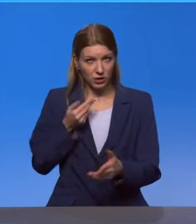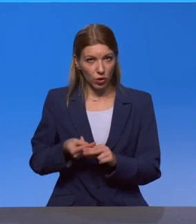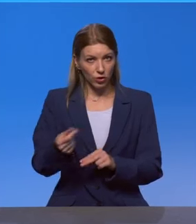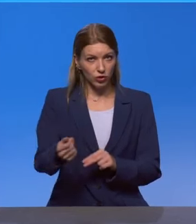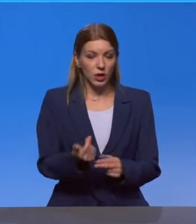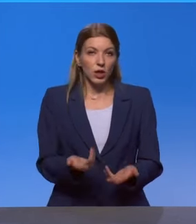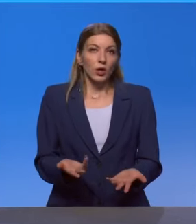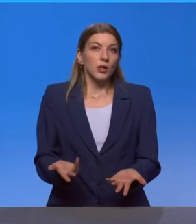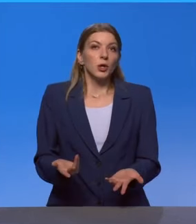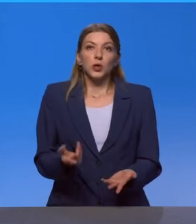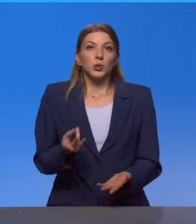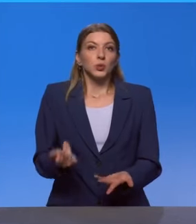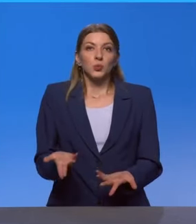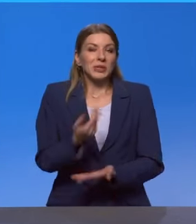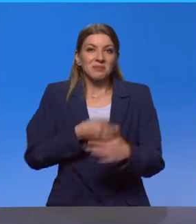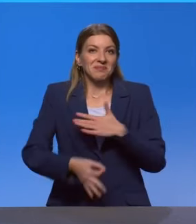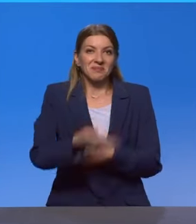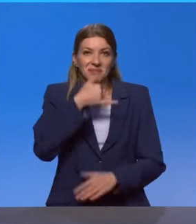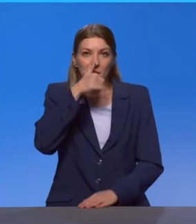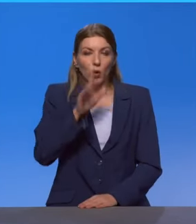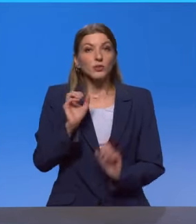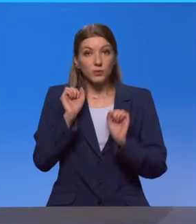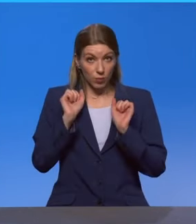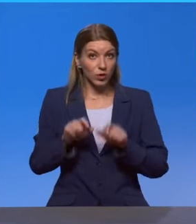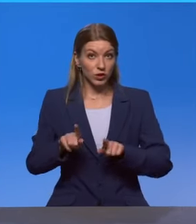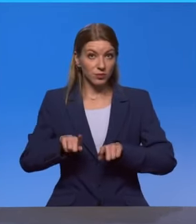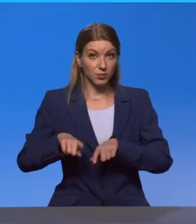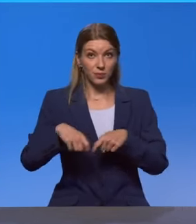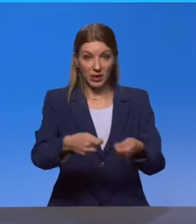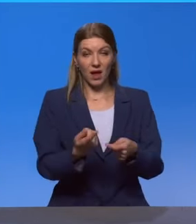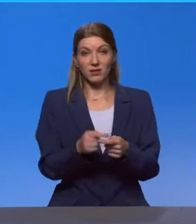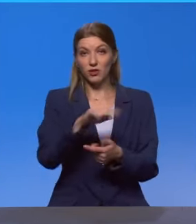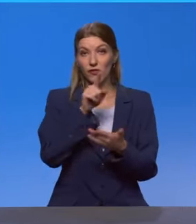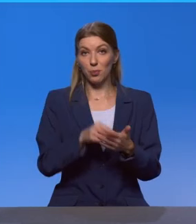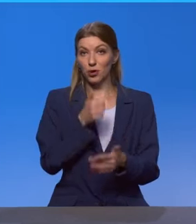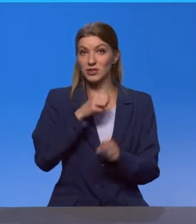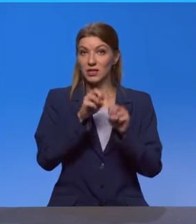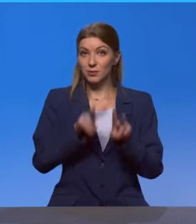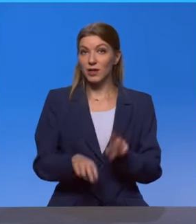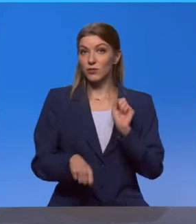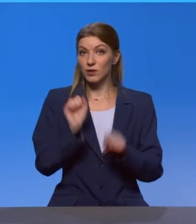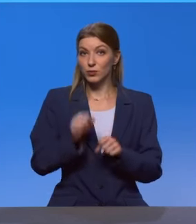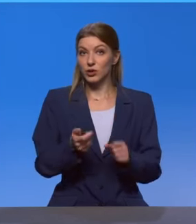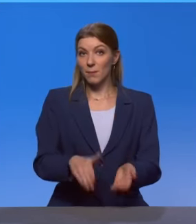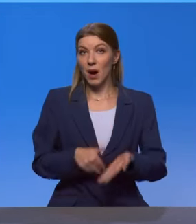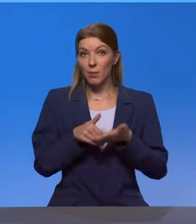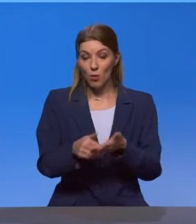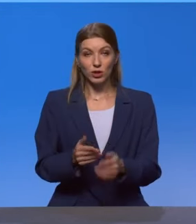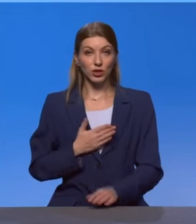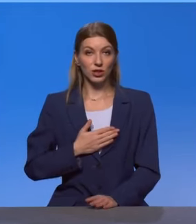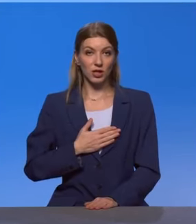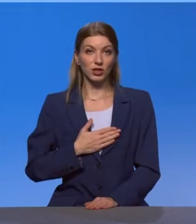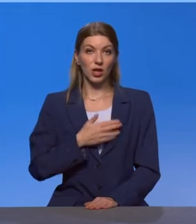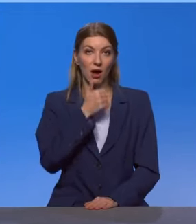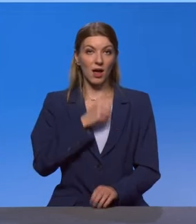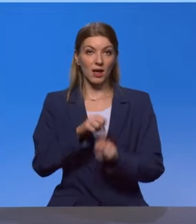думаю, вряд ли подскажем. Но хотя можем переадресовать этот вопрос нашему эксперту. Может быть, и с этим поможет. Михаил Гольдберг, руководитель аналитического центра Дом